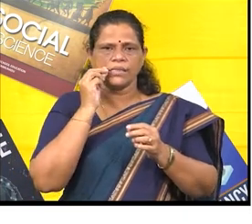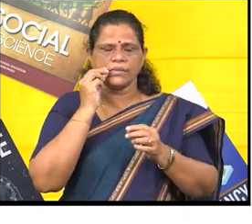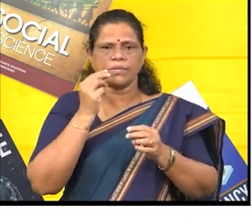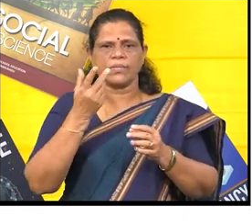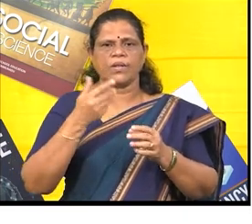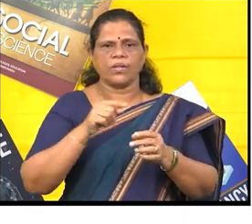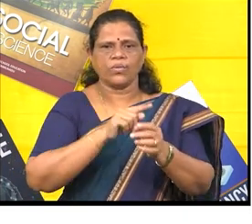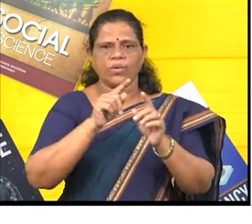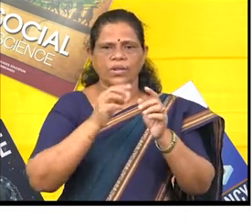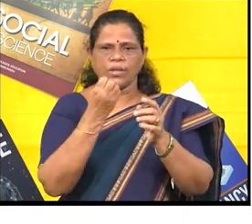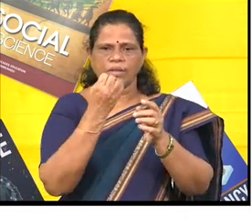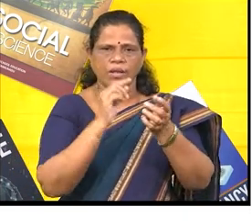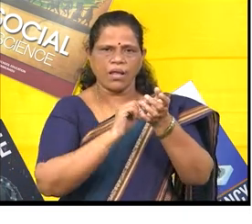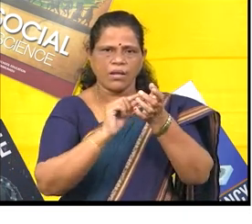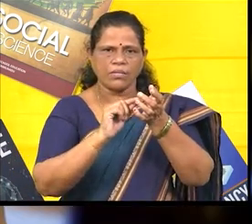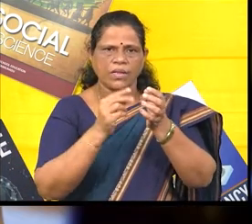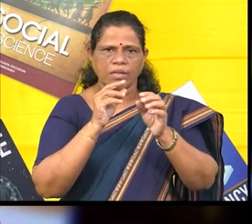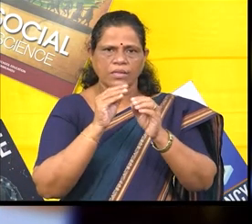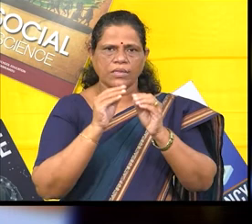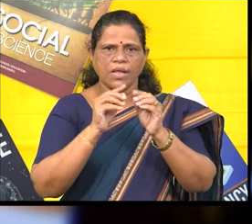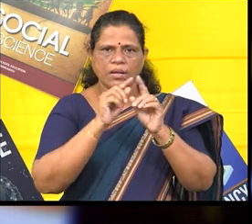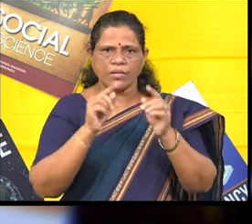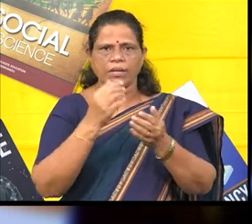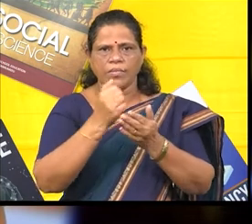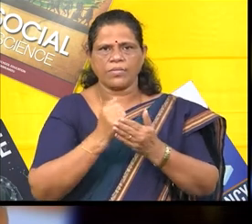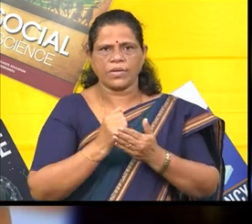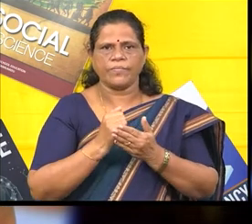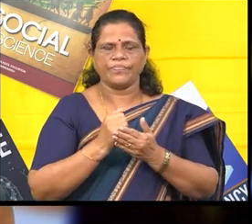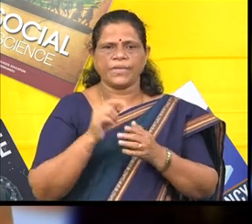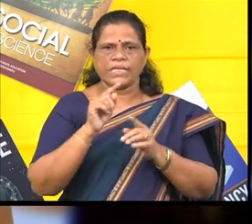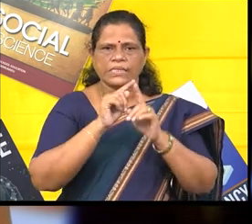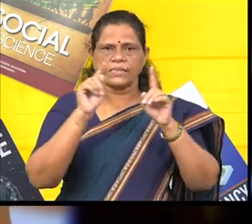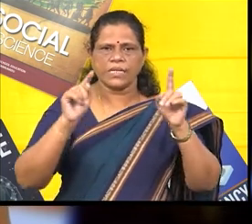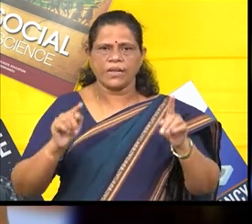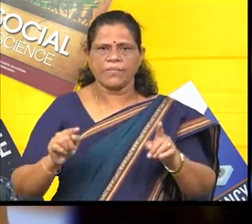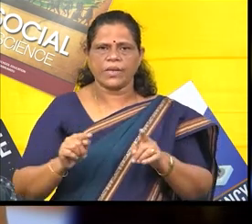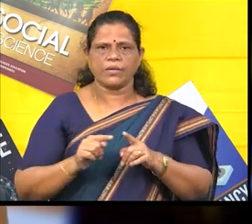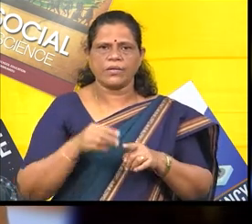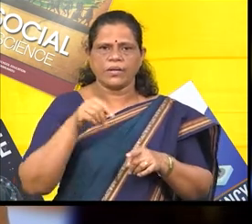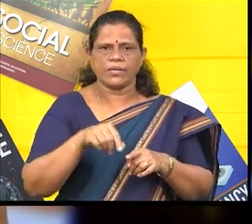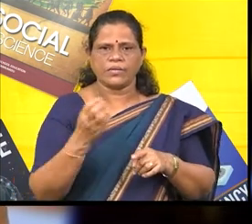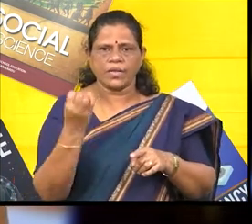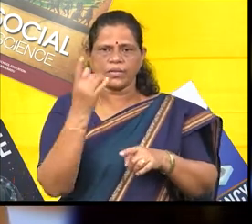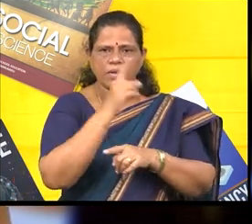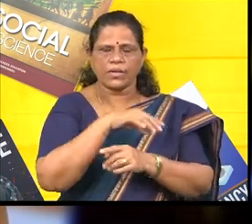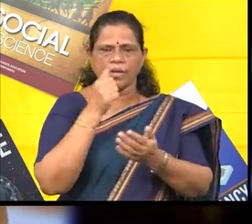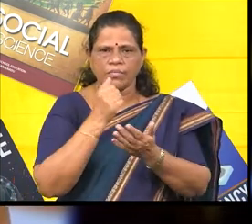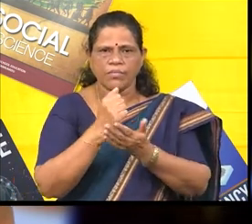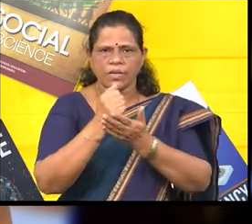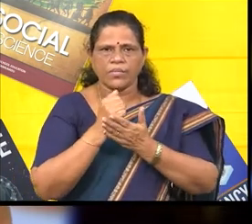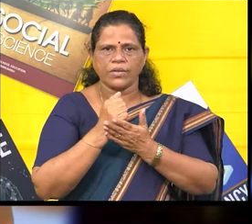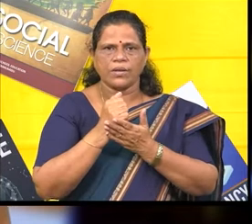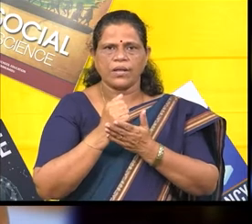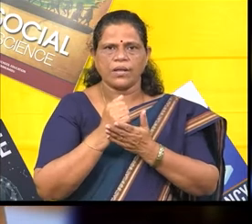அந்த சிப்ஸ் பாக்கெட்டுக்குன்னு ஒரு கால அளவு இருக்கும், இத்தனை நாள் தான் அந்த சிப்ஸ் பாக்கெட்டை நம்ம பயன்படுத்த வேண்டும். சில பாக்கெட்டுகளில் சில உணவுகள் இருக்கும், இதை இத்தனை நாள் தான்